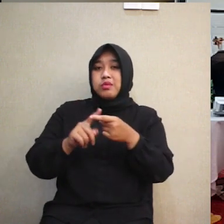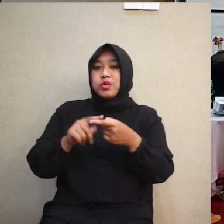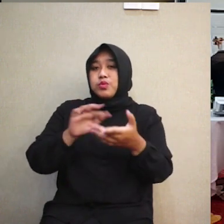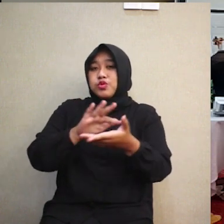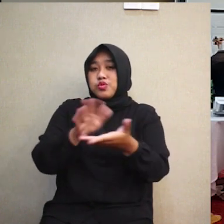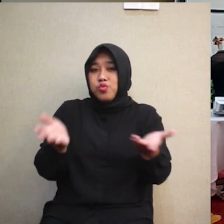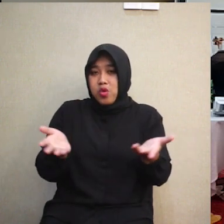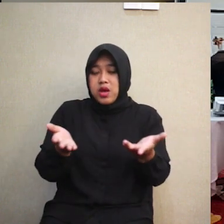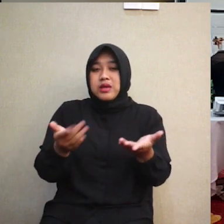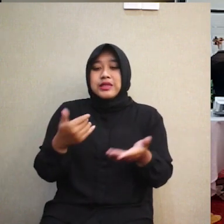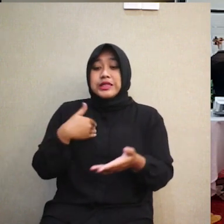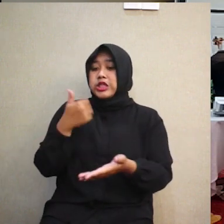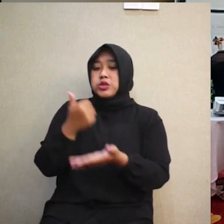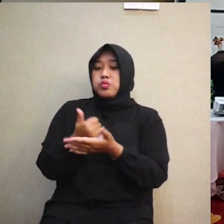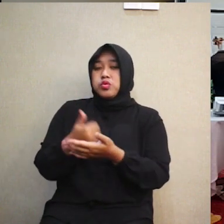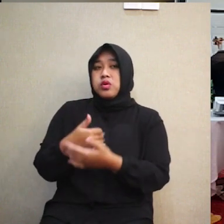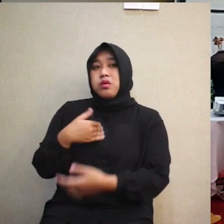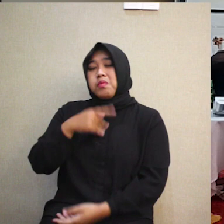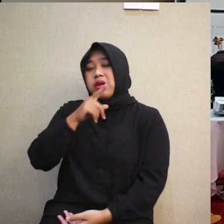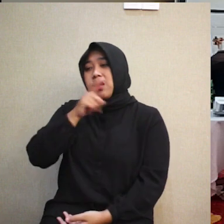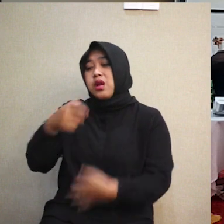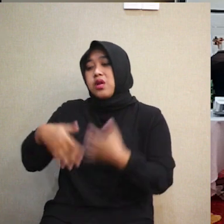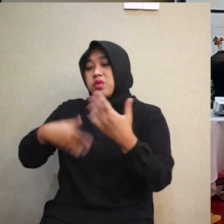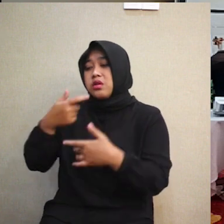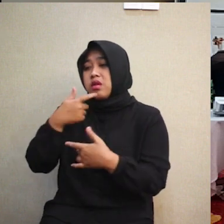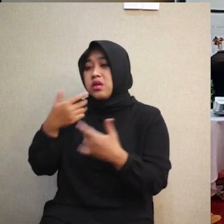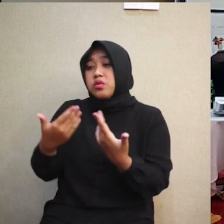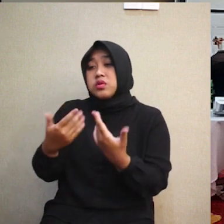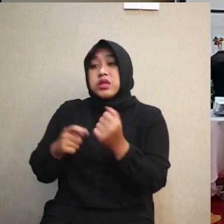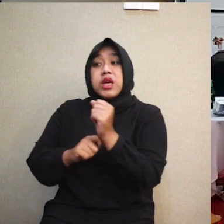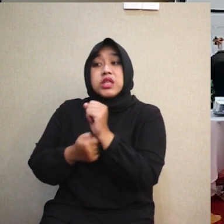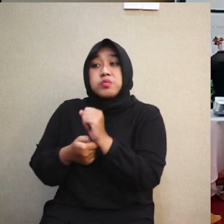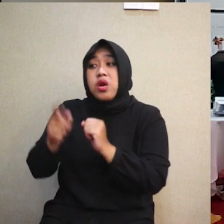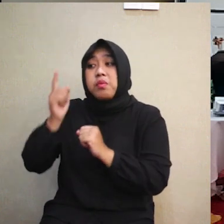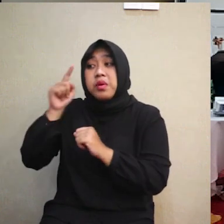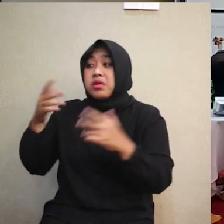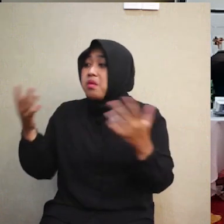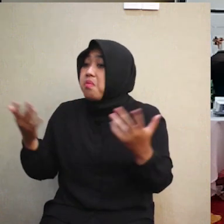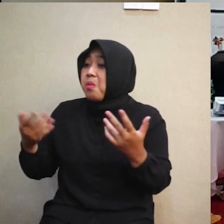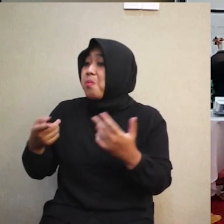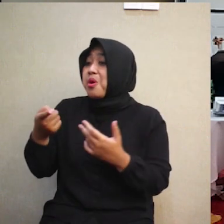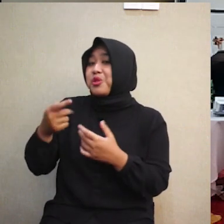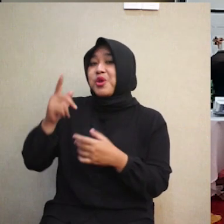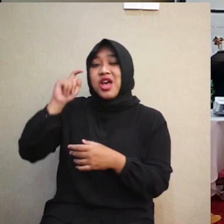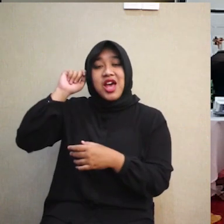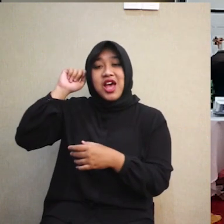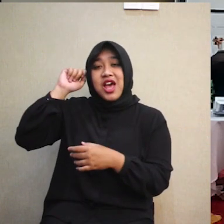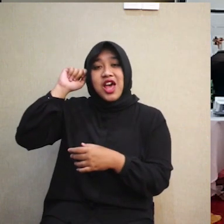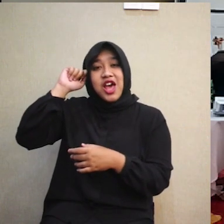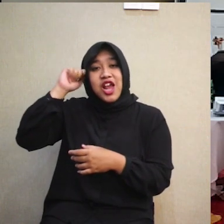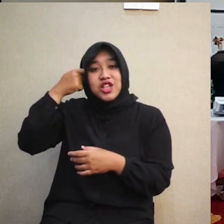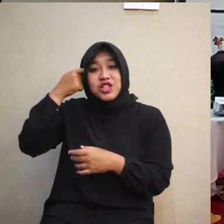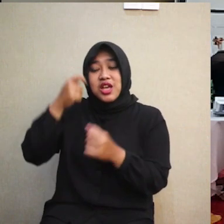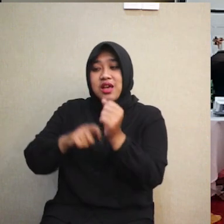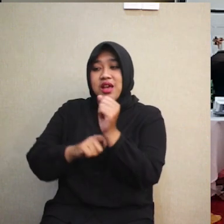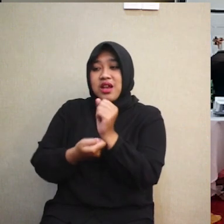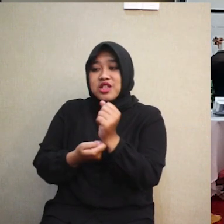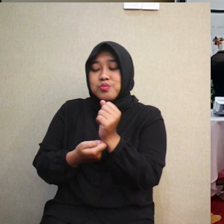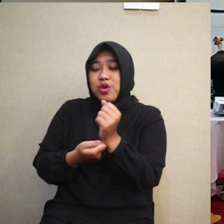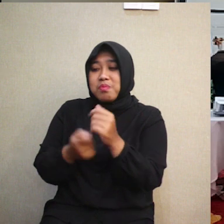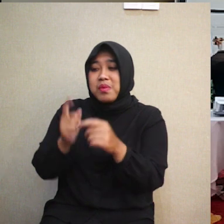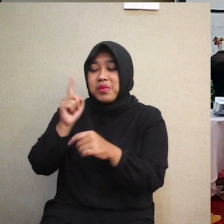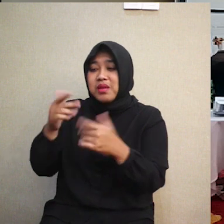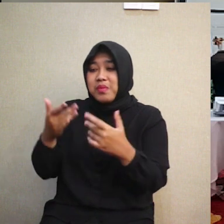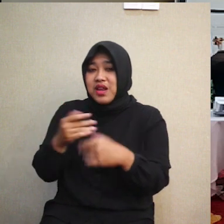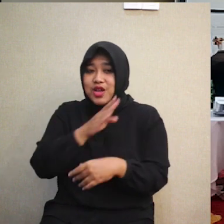saya sebenarnya mau nanyanya lanjutannya adalah terus respon pemerintah gimana tuh masih dengan adat gitu kan